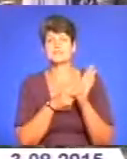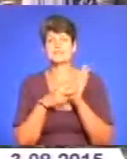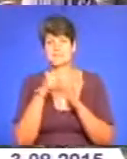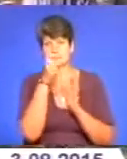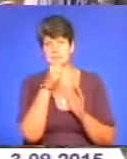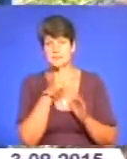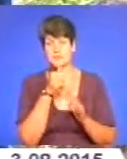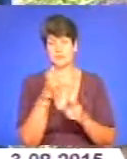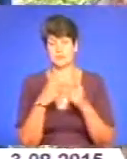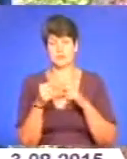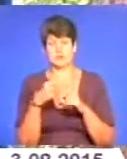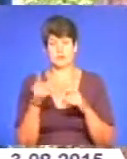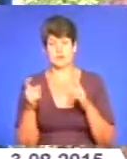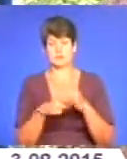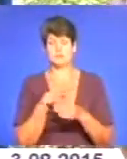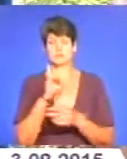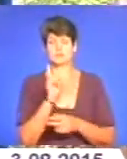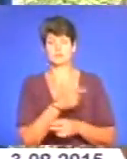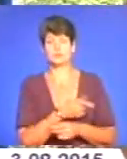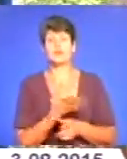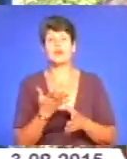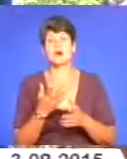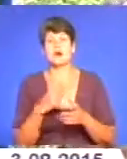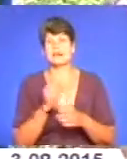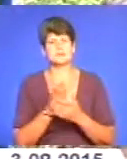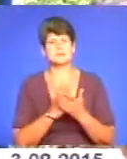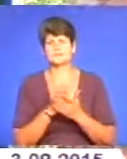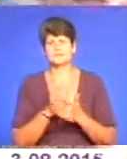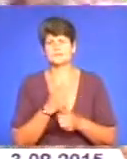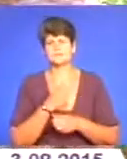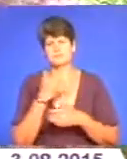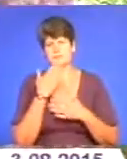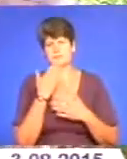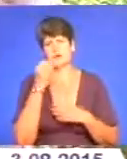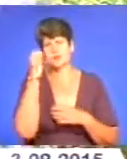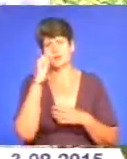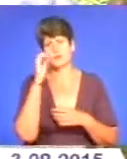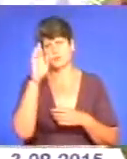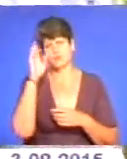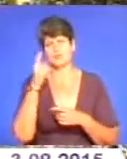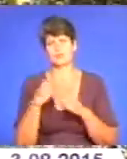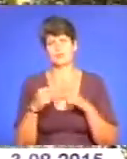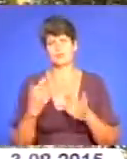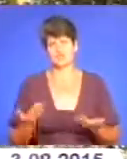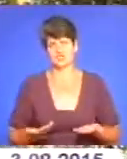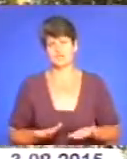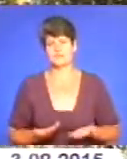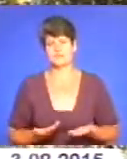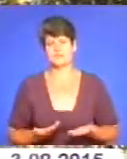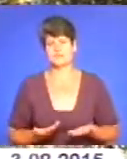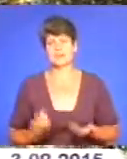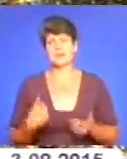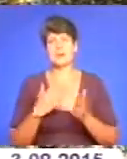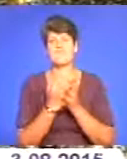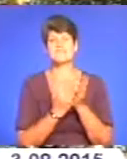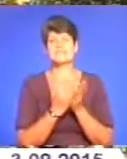поверненні тата не впізнала. Попри те, Олег про службу не шкодує і дякує Богу, що повернувся живим. Я в